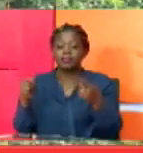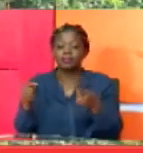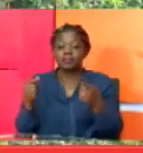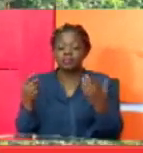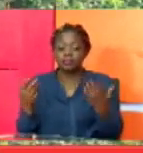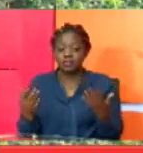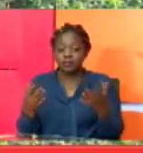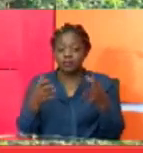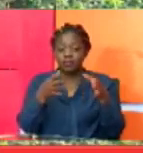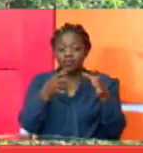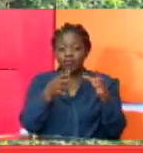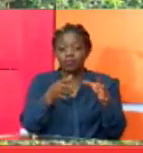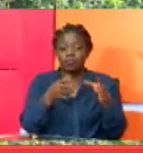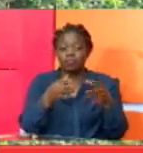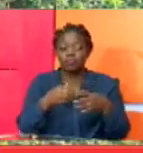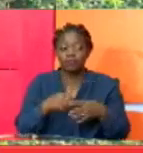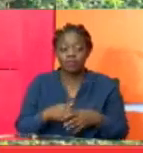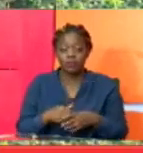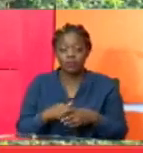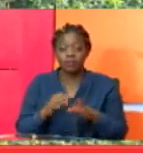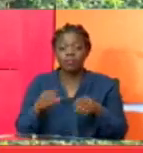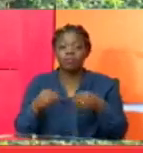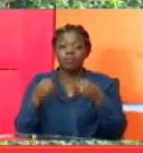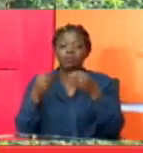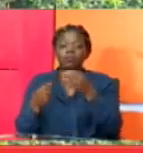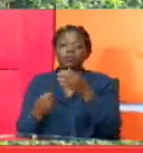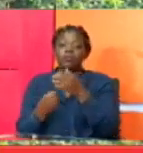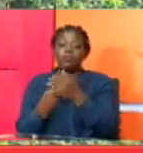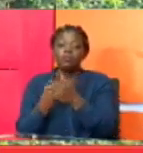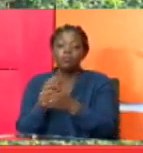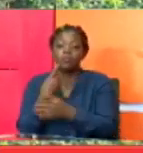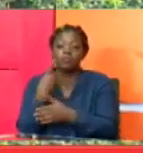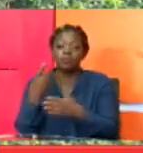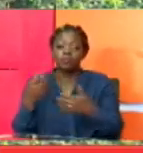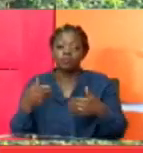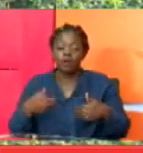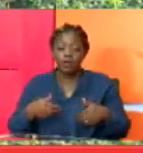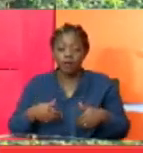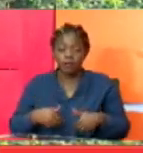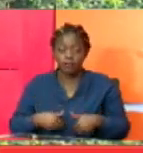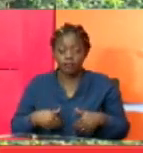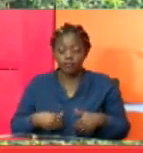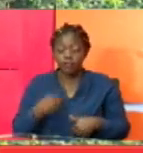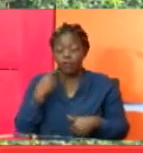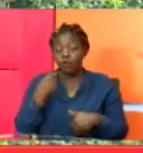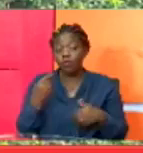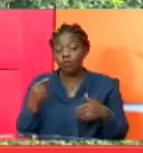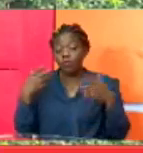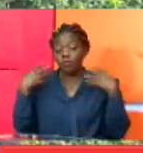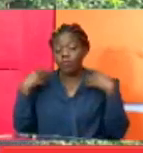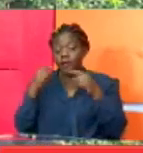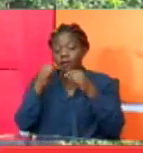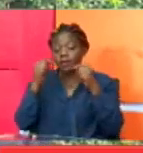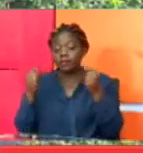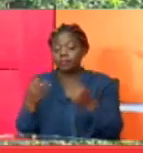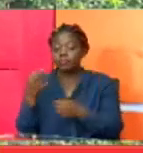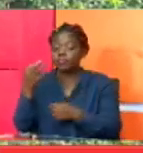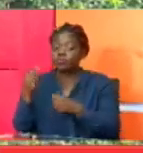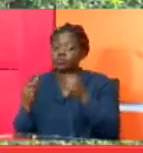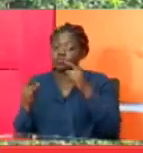Club nti ejja kuwa omukisa abavubuka abazanyira ttiimu zino esatu